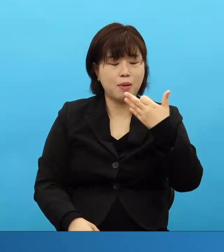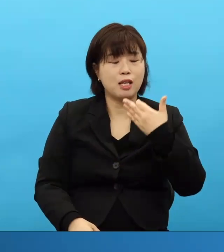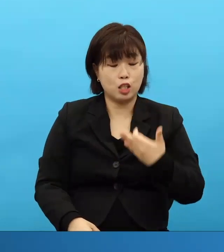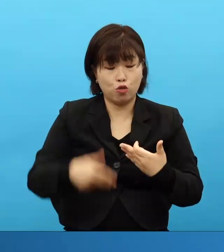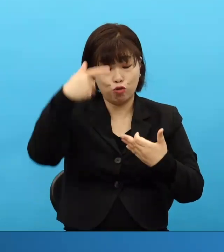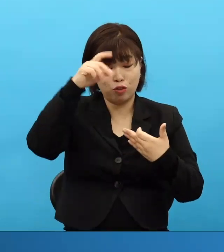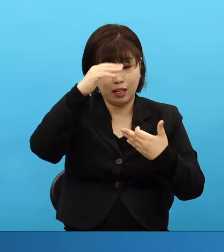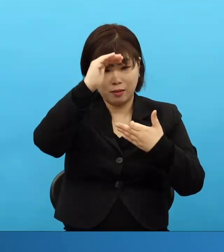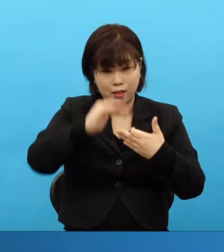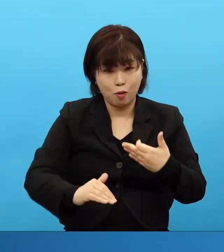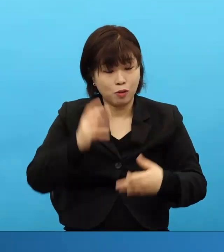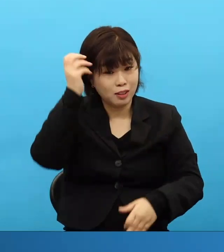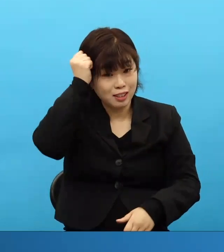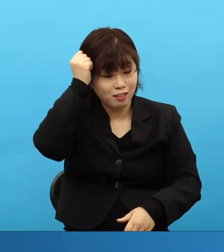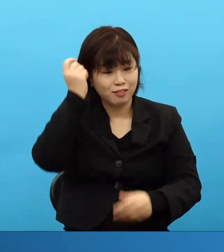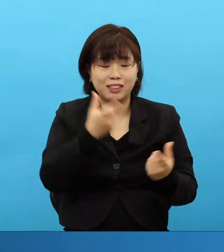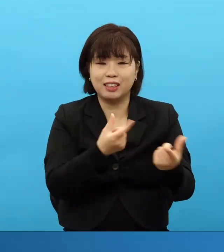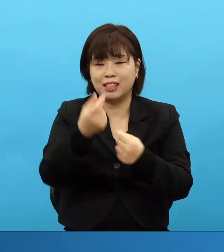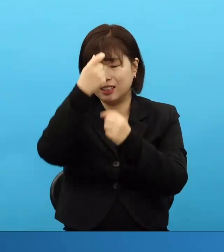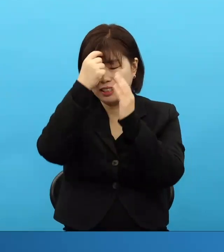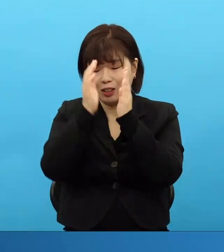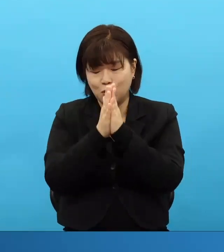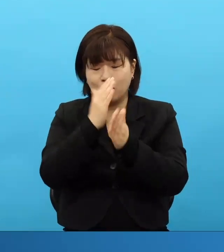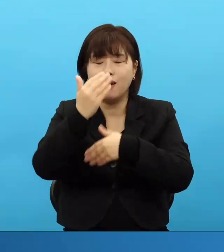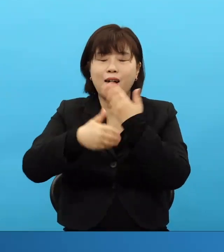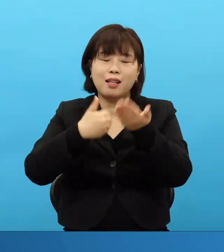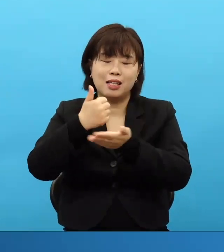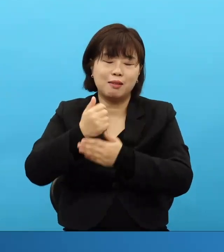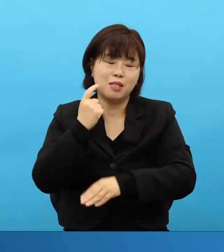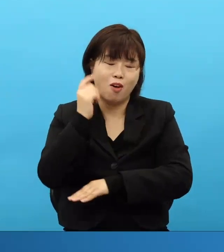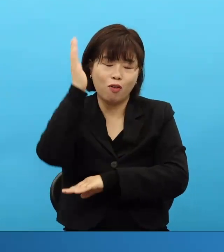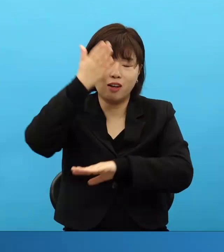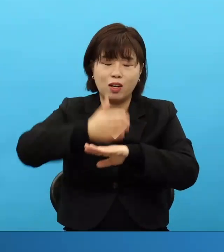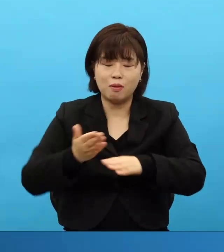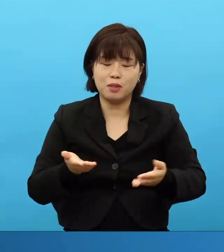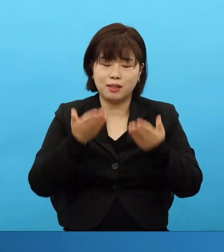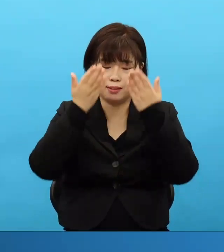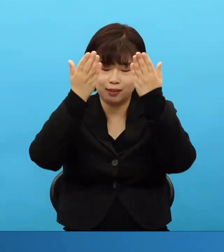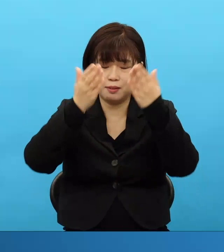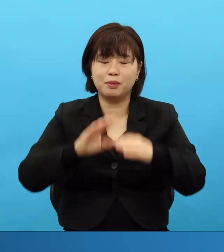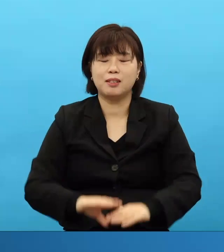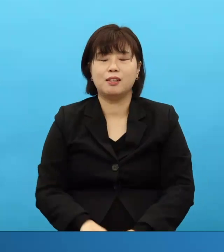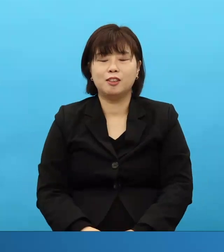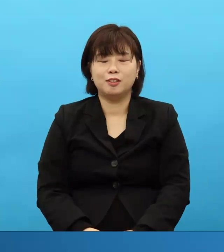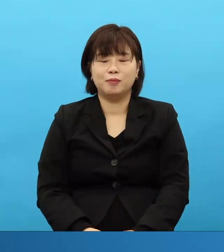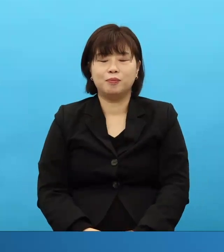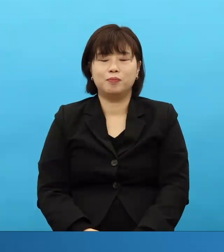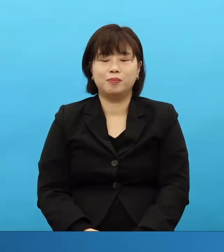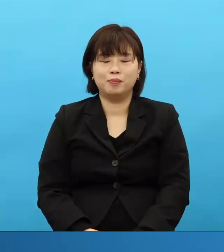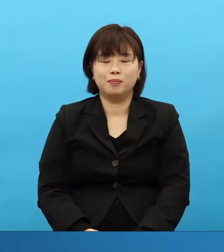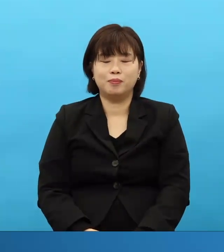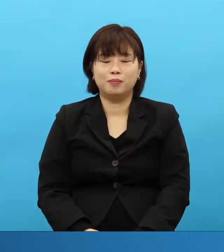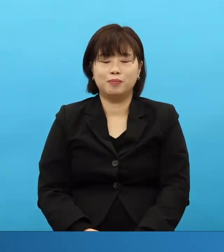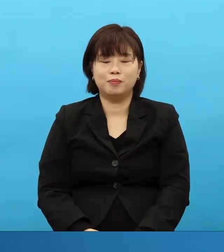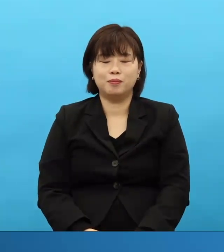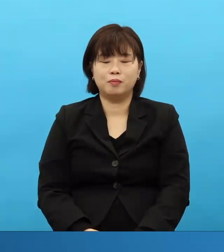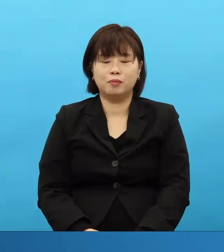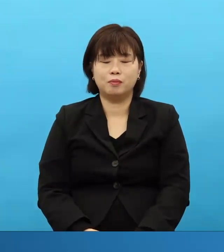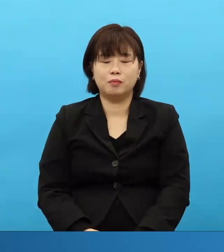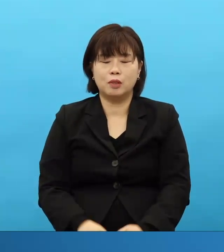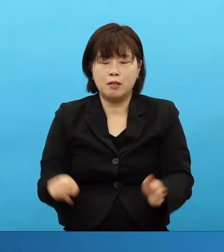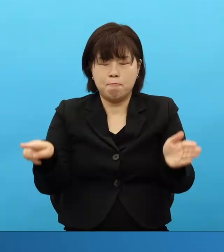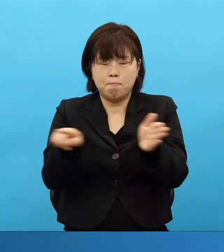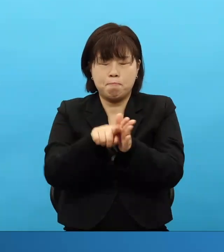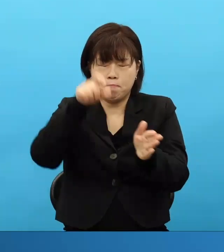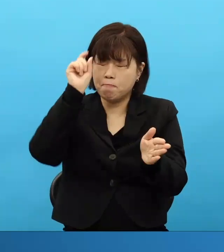pray. 하나님께 영광과 감사를 드립니다. Father God, we give you all the glory and thanksgiving. 절대 흔들리지